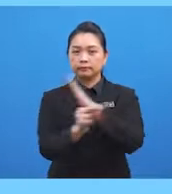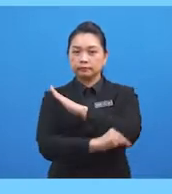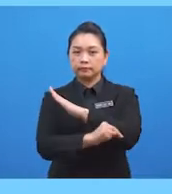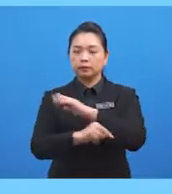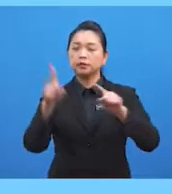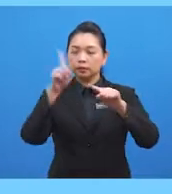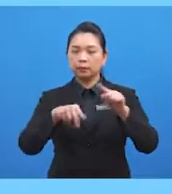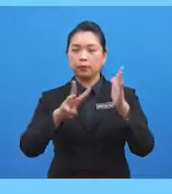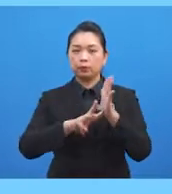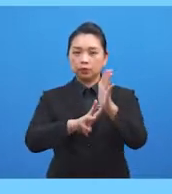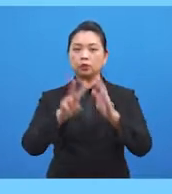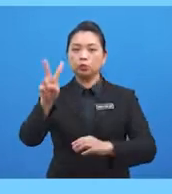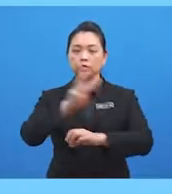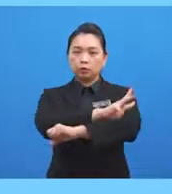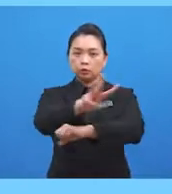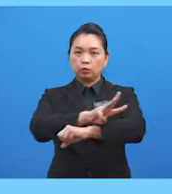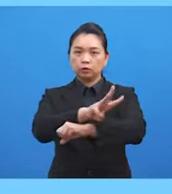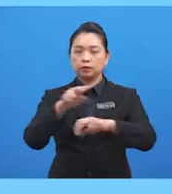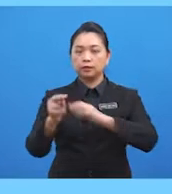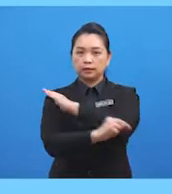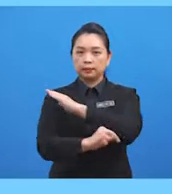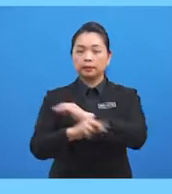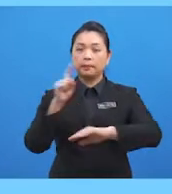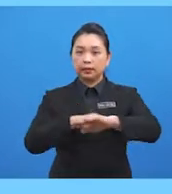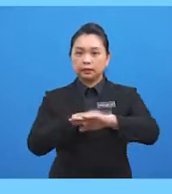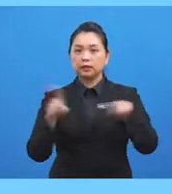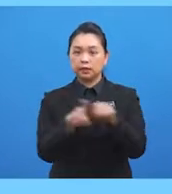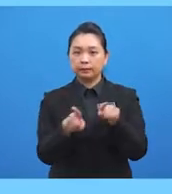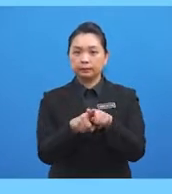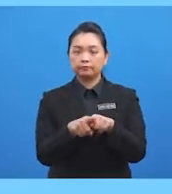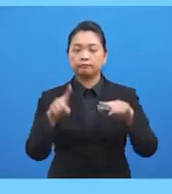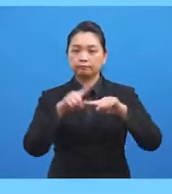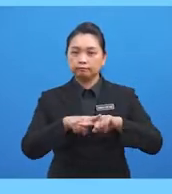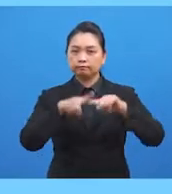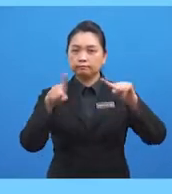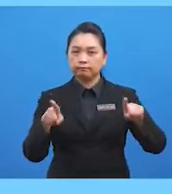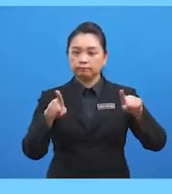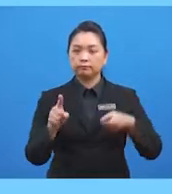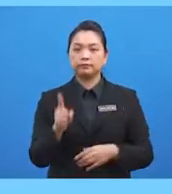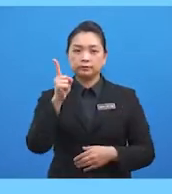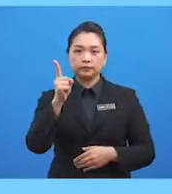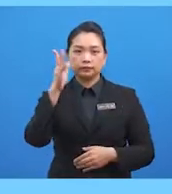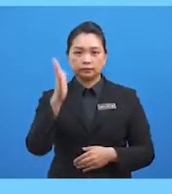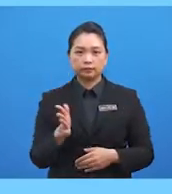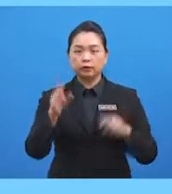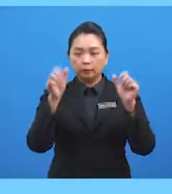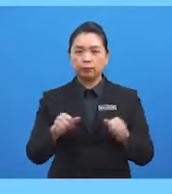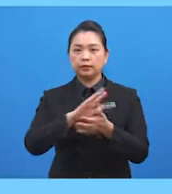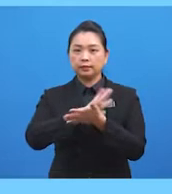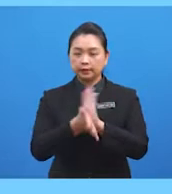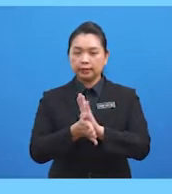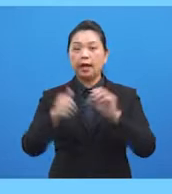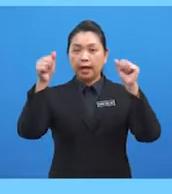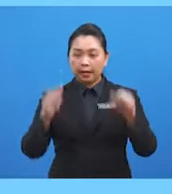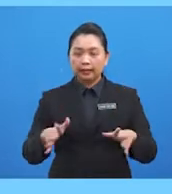dua kawasan negeri pada masa yang sama. Walau bagaimanapun, seseorang boleh menjadi ahli